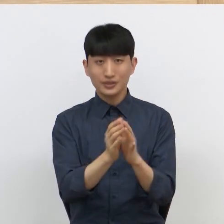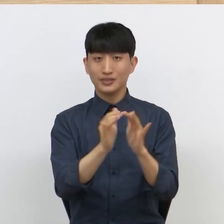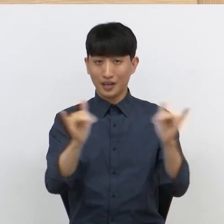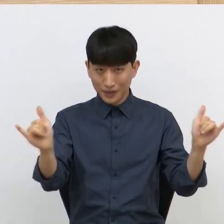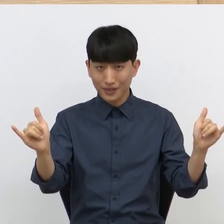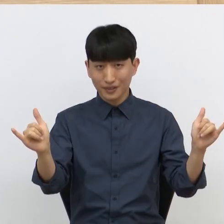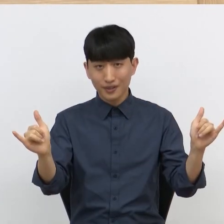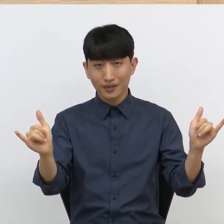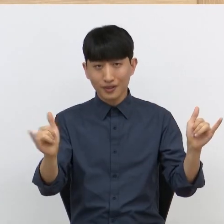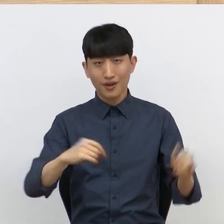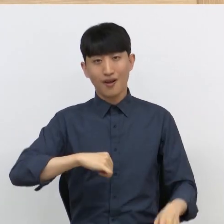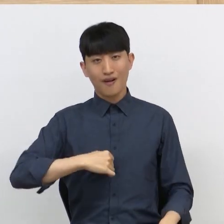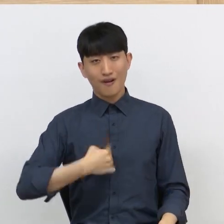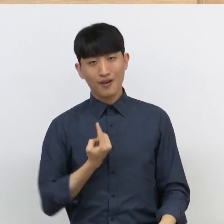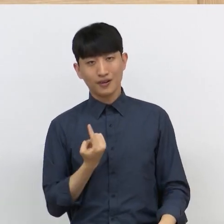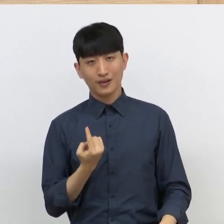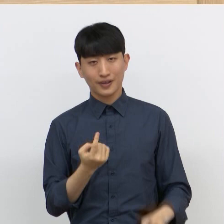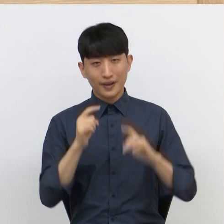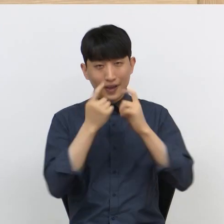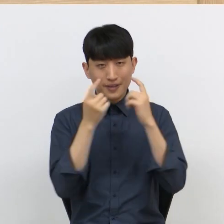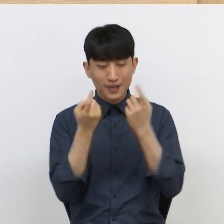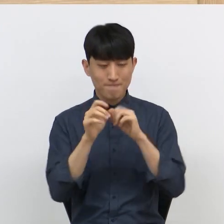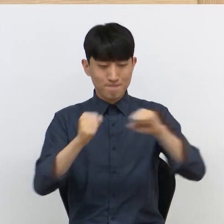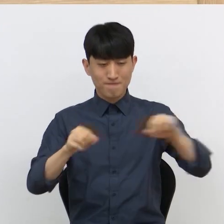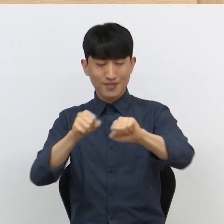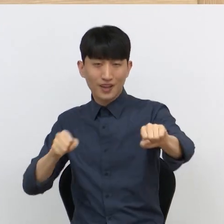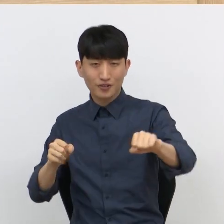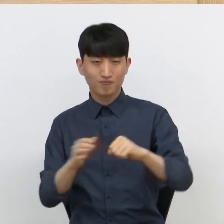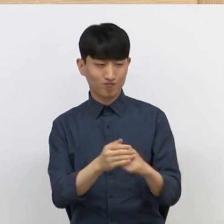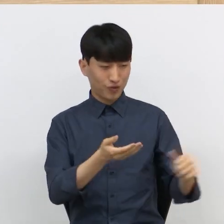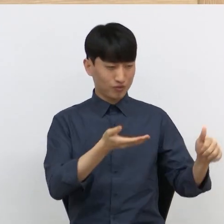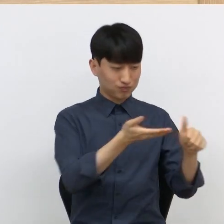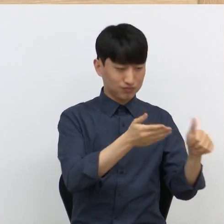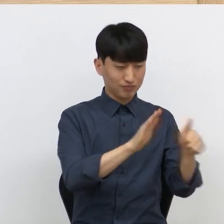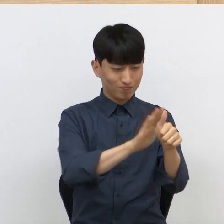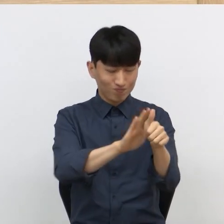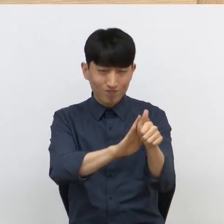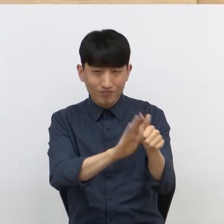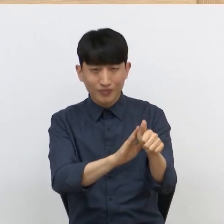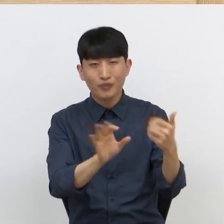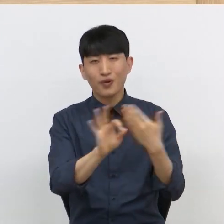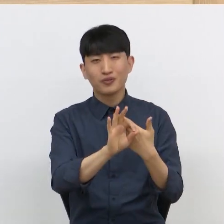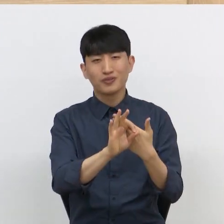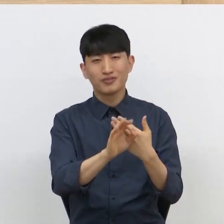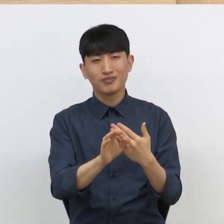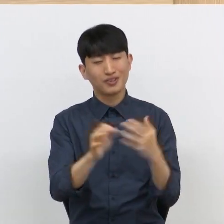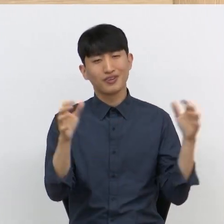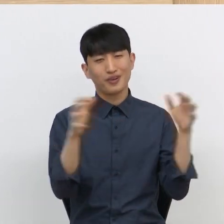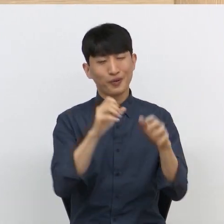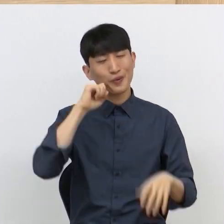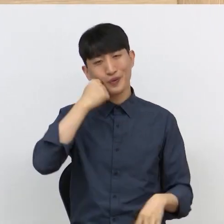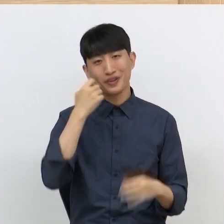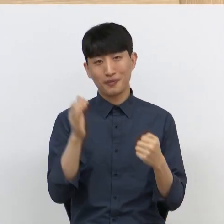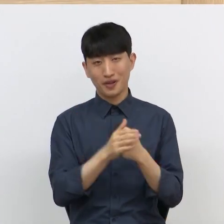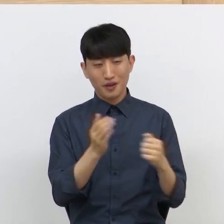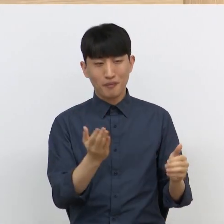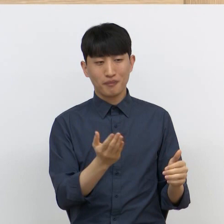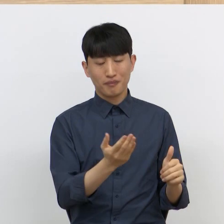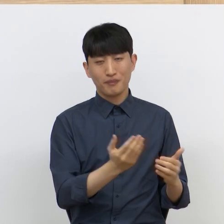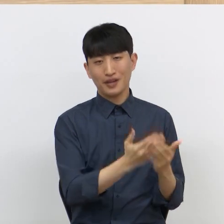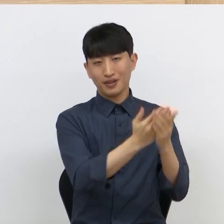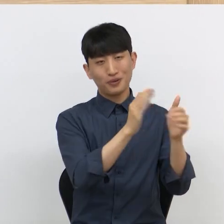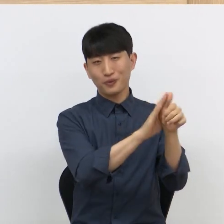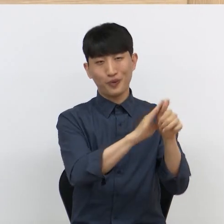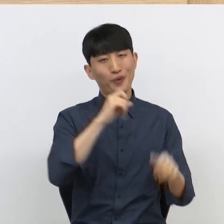따로따로 하게 되면 전혀 이게 그 사람의 발달을 도울 수가 없습니다. 그래서 제가 말씀드리고 싶은 것은